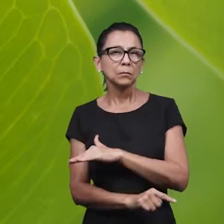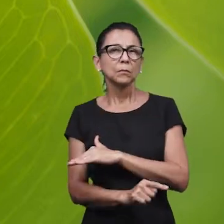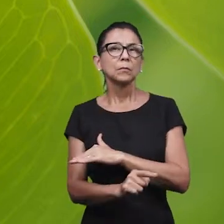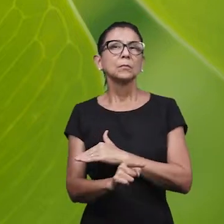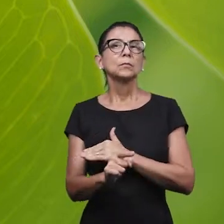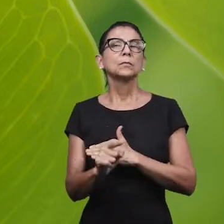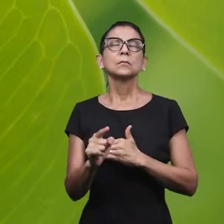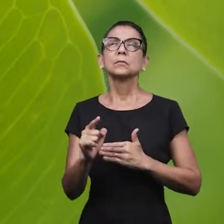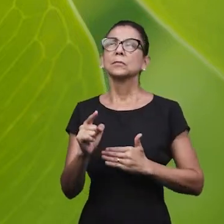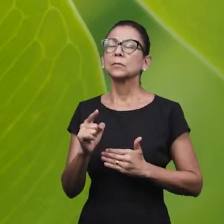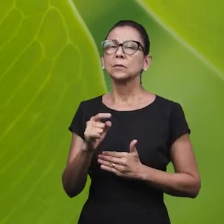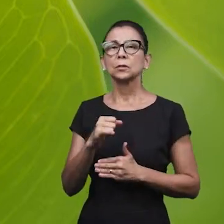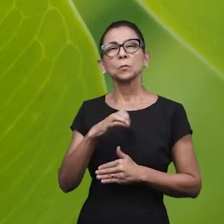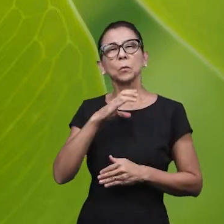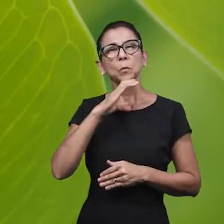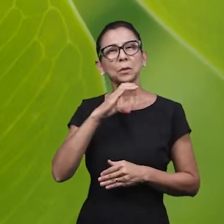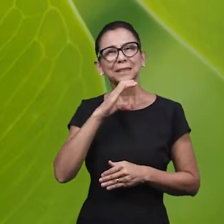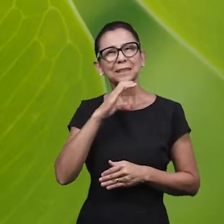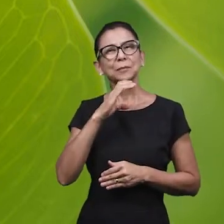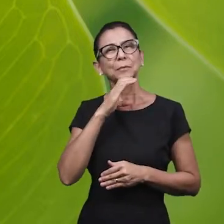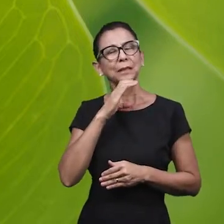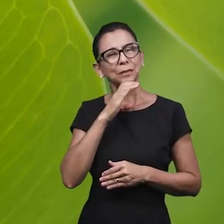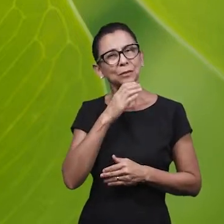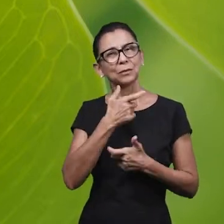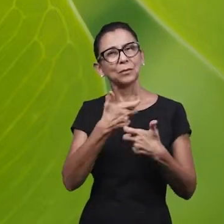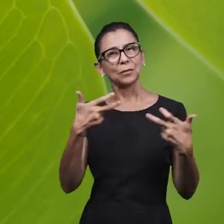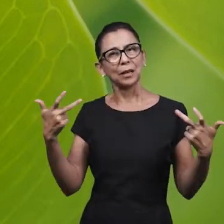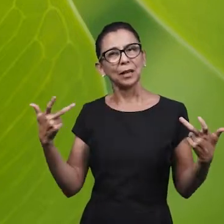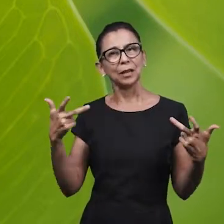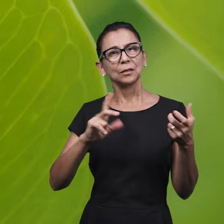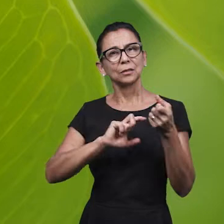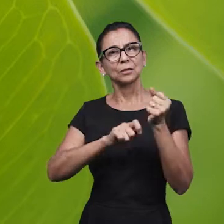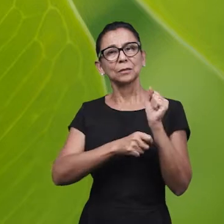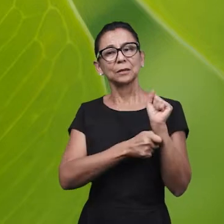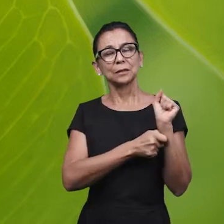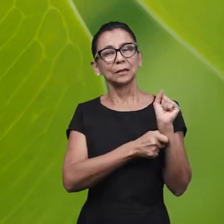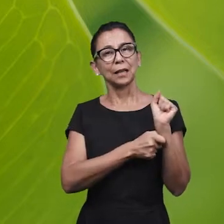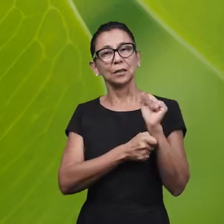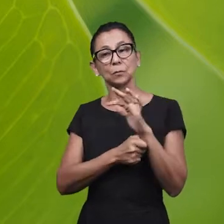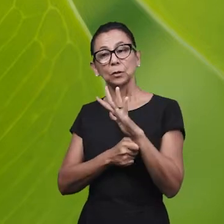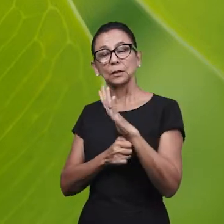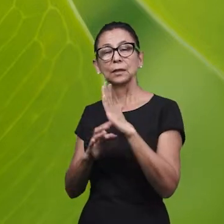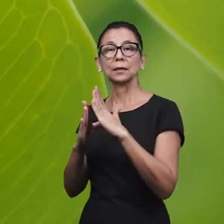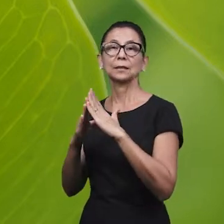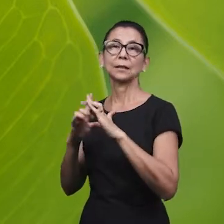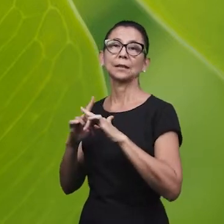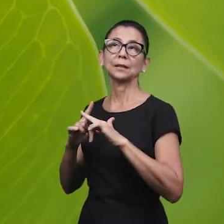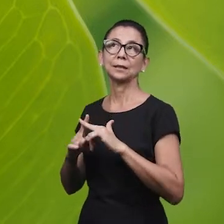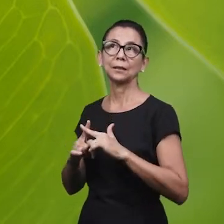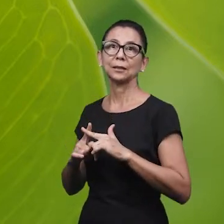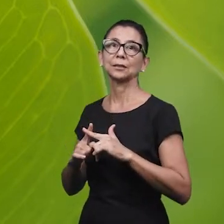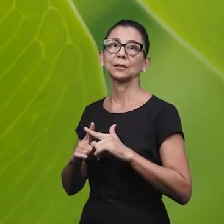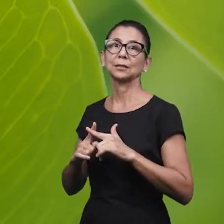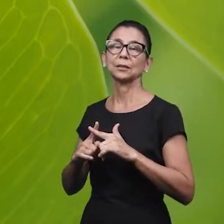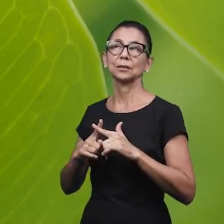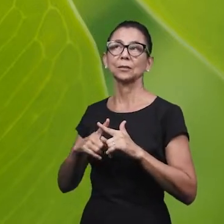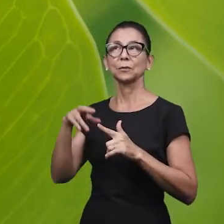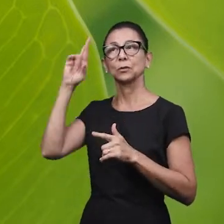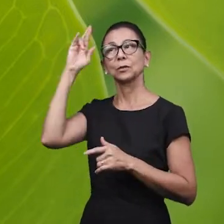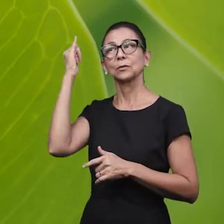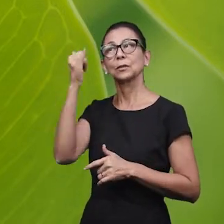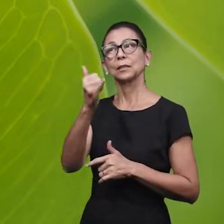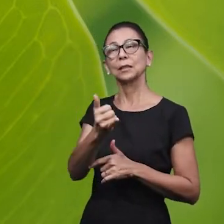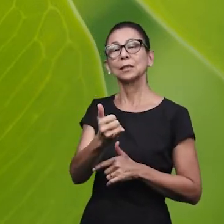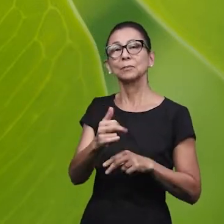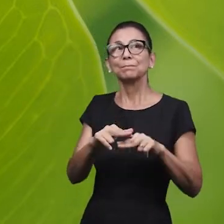l'approfondissement de la parole du Seigneur qui nous apporte des grandes richesses, des merveilles, des mystères révélés à son Église. Et le Seigneur nous parle de manière